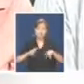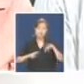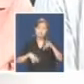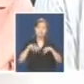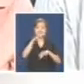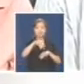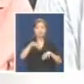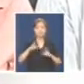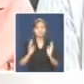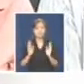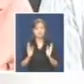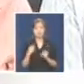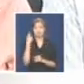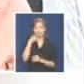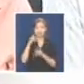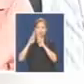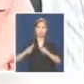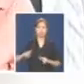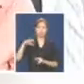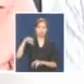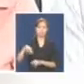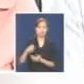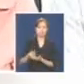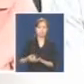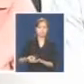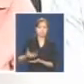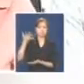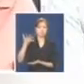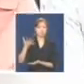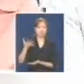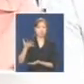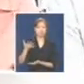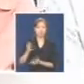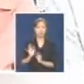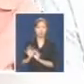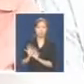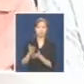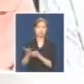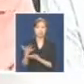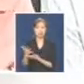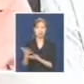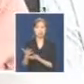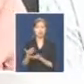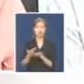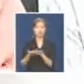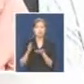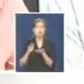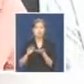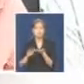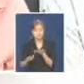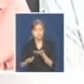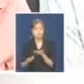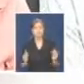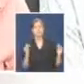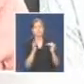ขายกำไรเกินควรที่ออฟฟิศก็จะไม่มีใครซื้อสุดท้ายเขาต้องกลับราคาลดลงมาใกล้เคียงกับราคาของตรงฟ้าอันนี้เราเราเชื่อ